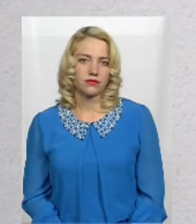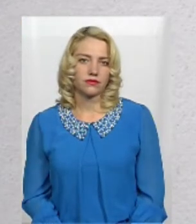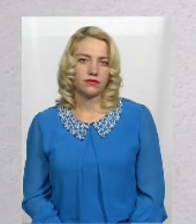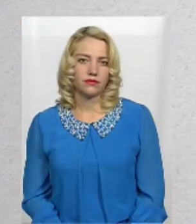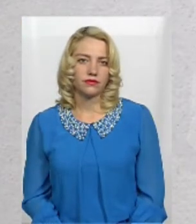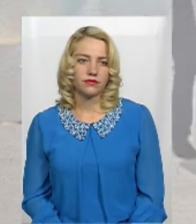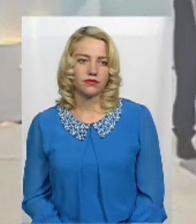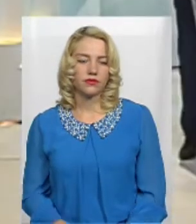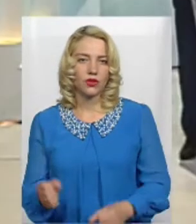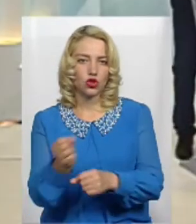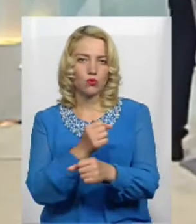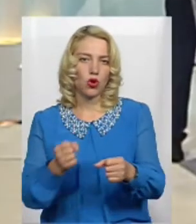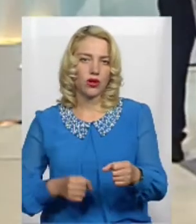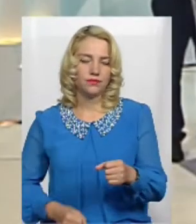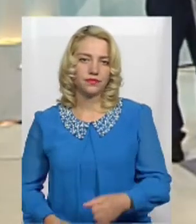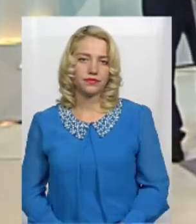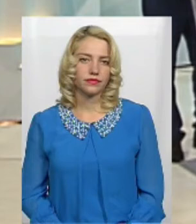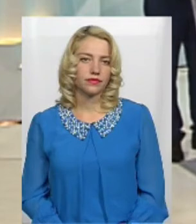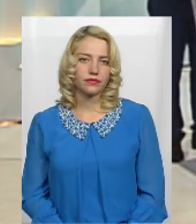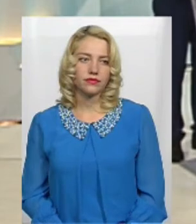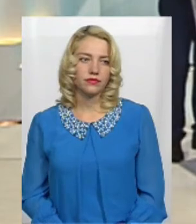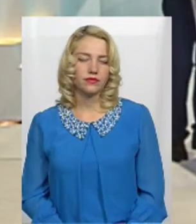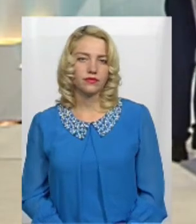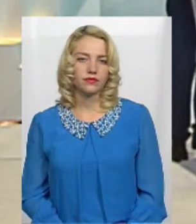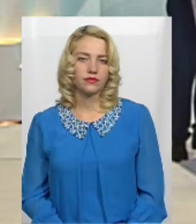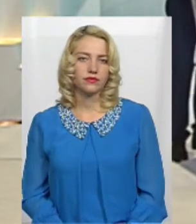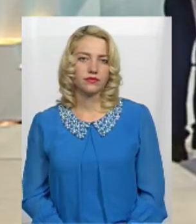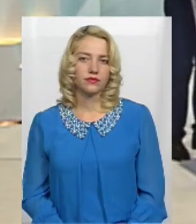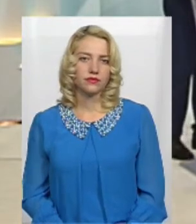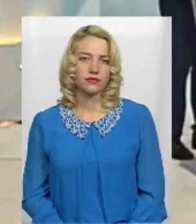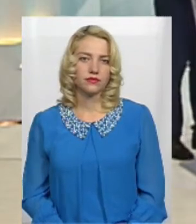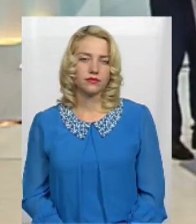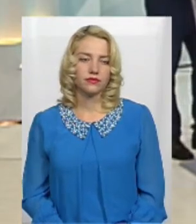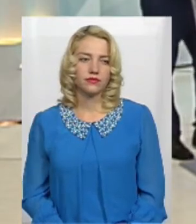Давайте поговоримо про зброю. Давайте, про зброю.